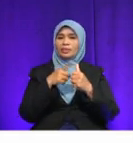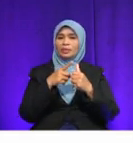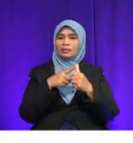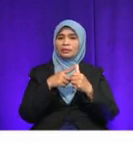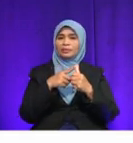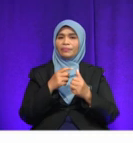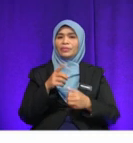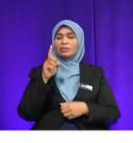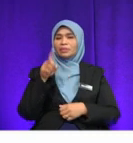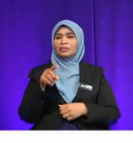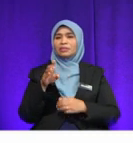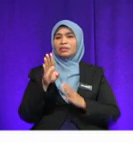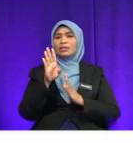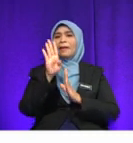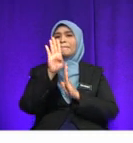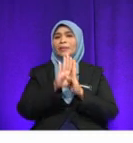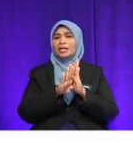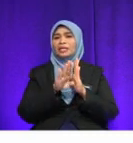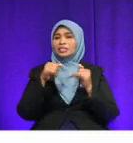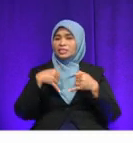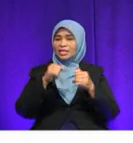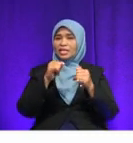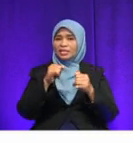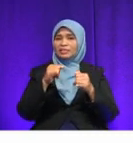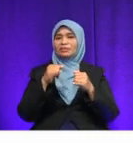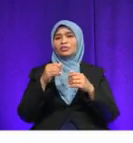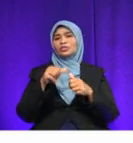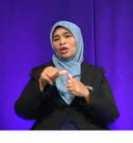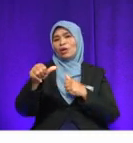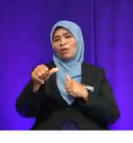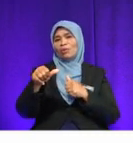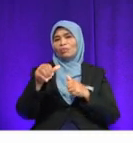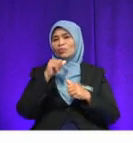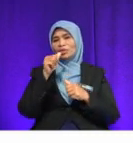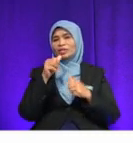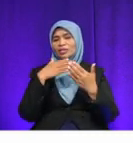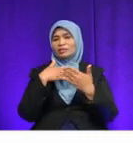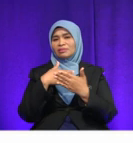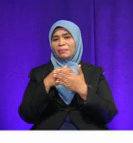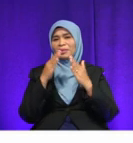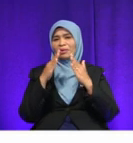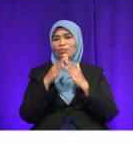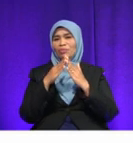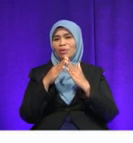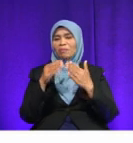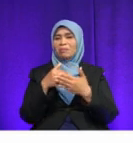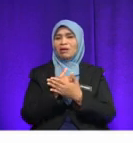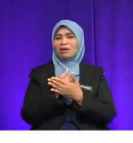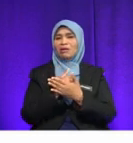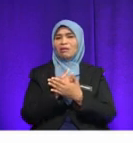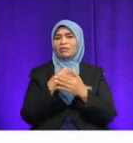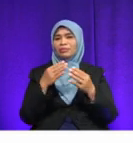dan meskipun musafir bukan sampai rumah barulah nak salat jamak ya dekat-dekat di